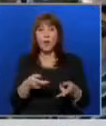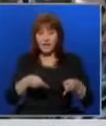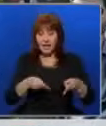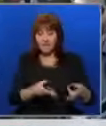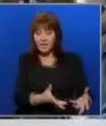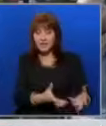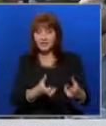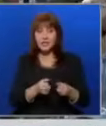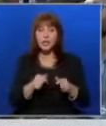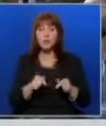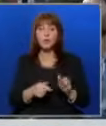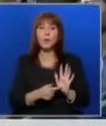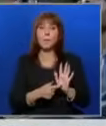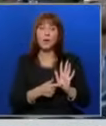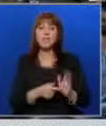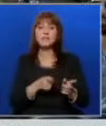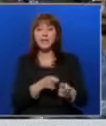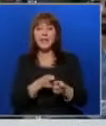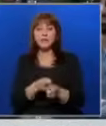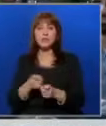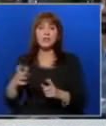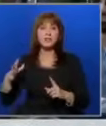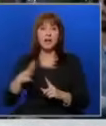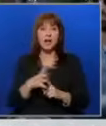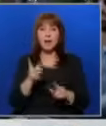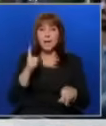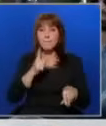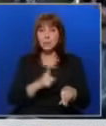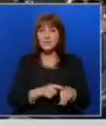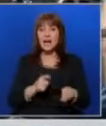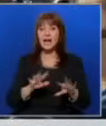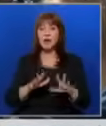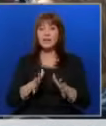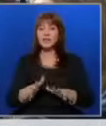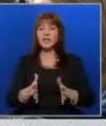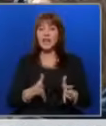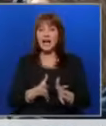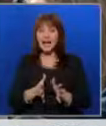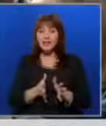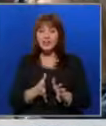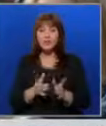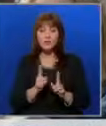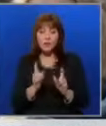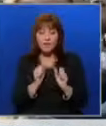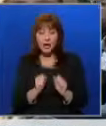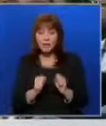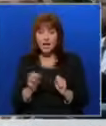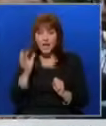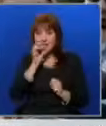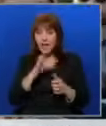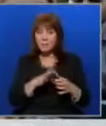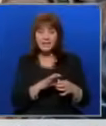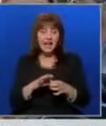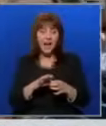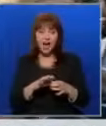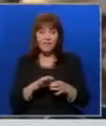показваме как една терористична атака посяга на цивилни хора, на хора, които нищо не са очаквали, хора, които нямат никаква връзка с тяхната